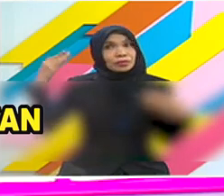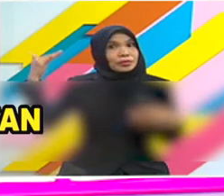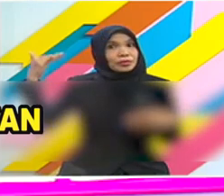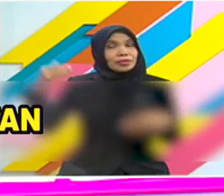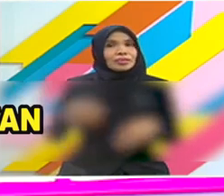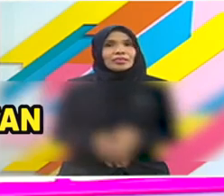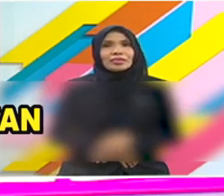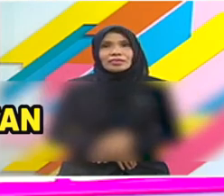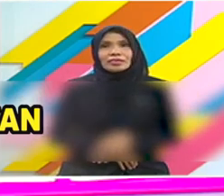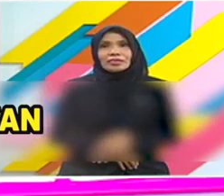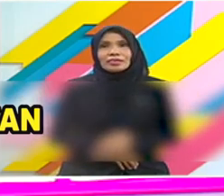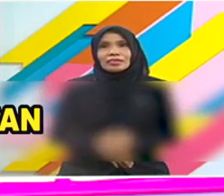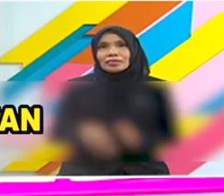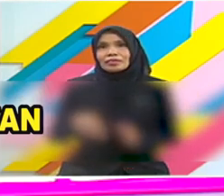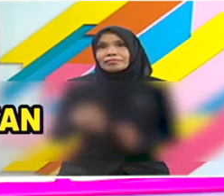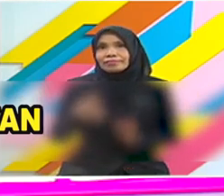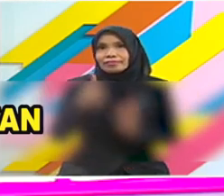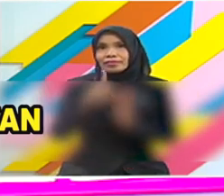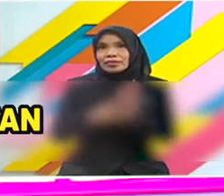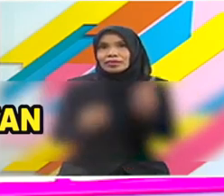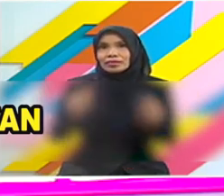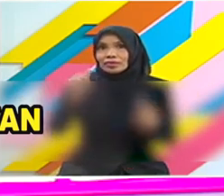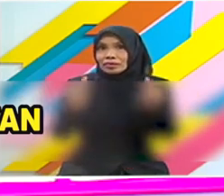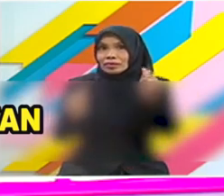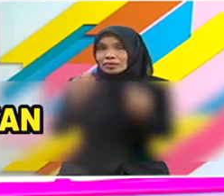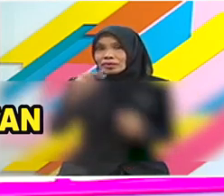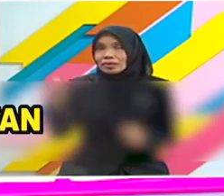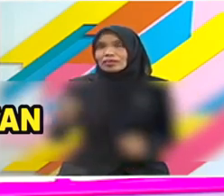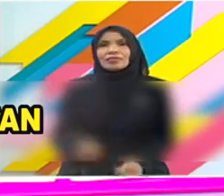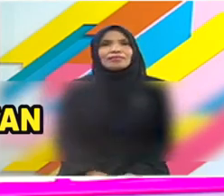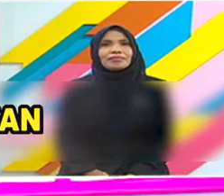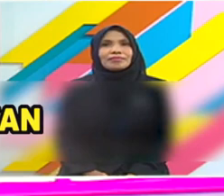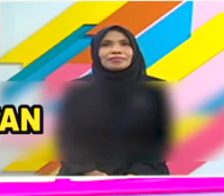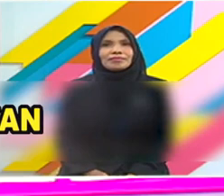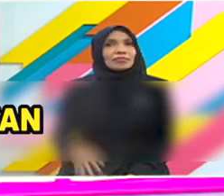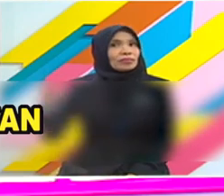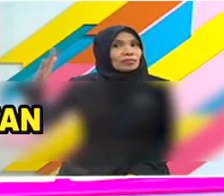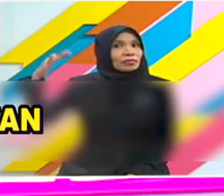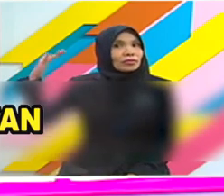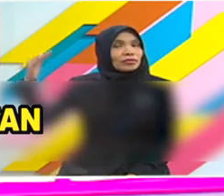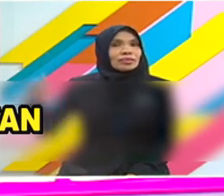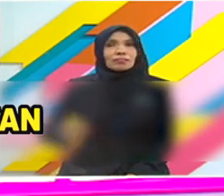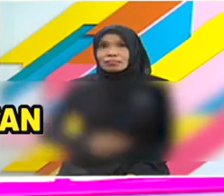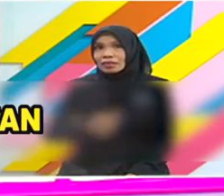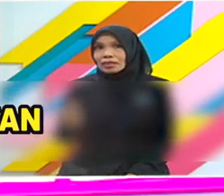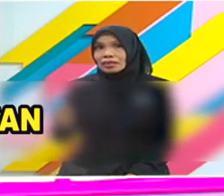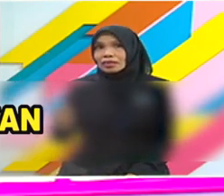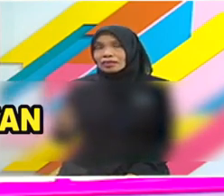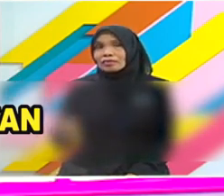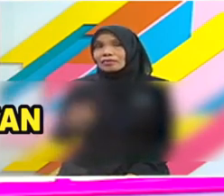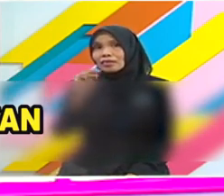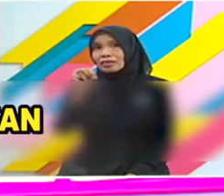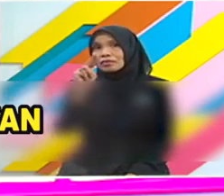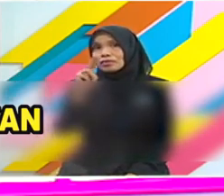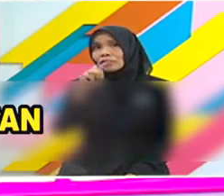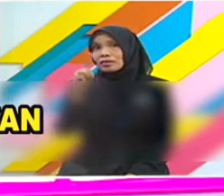alat muzik, dan juga bunyi satu lagi bunyi kenderaan tadi, apa yang sering kita